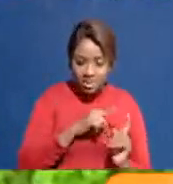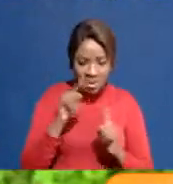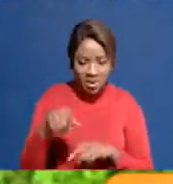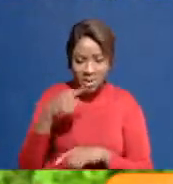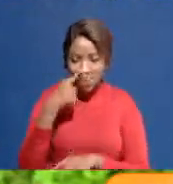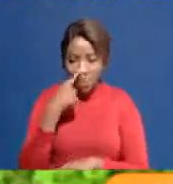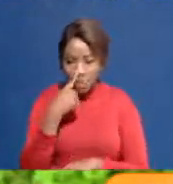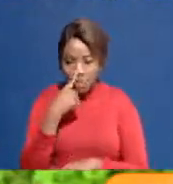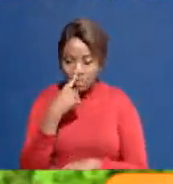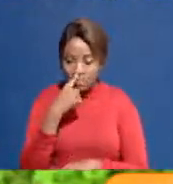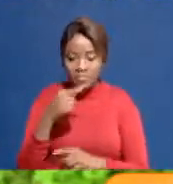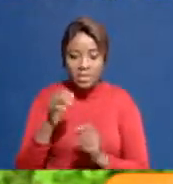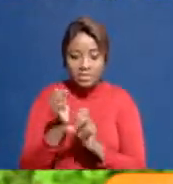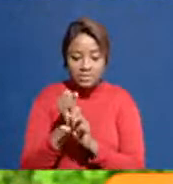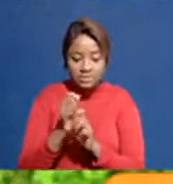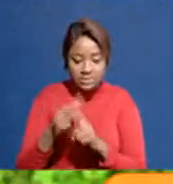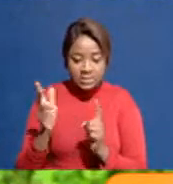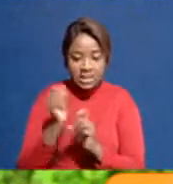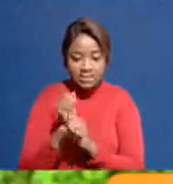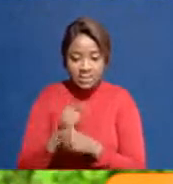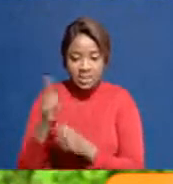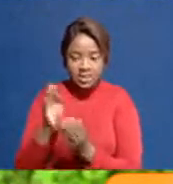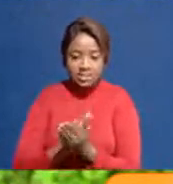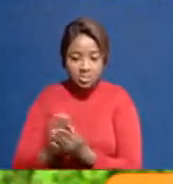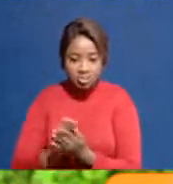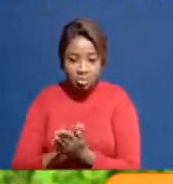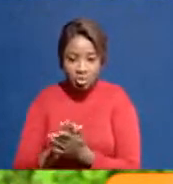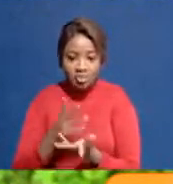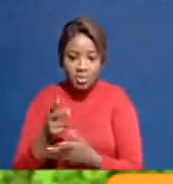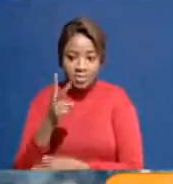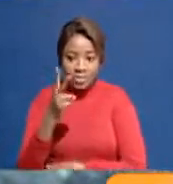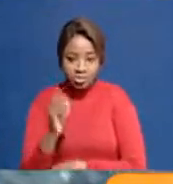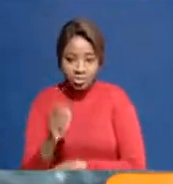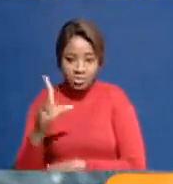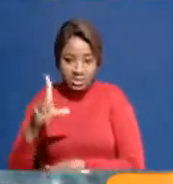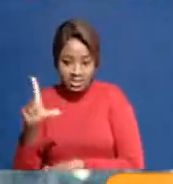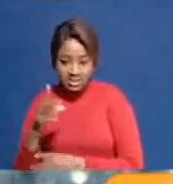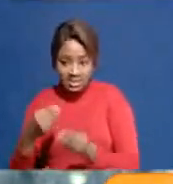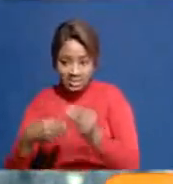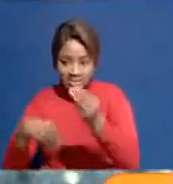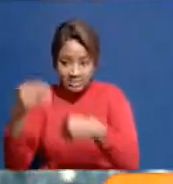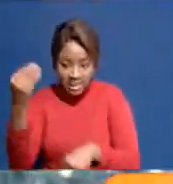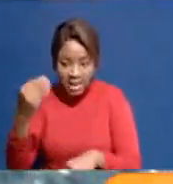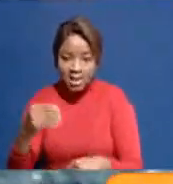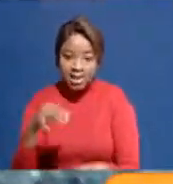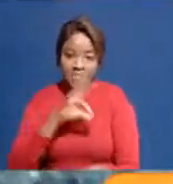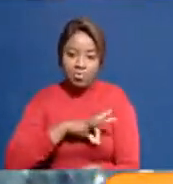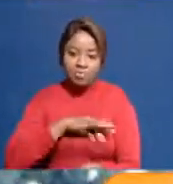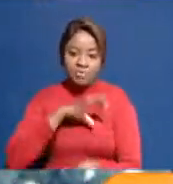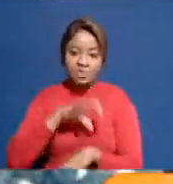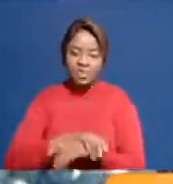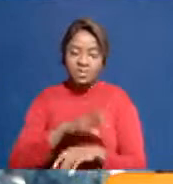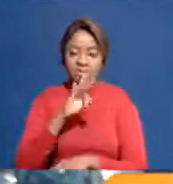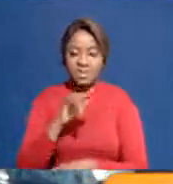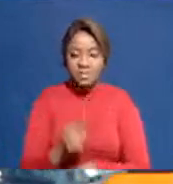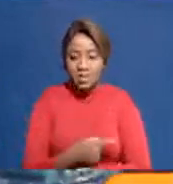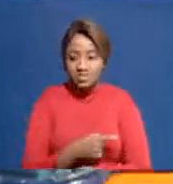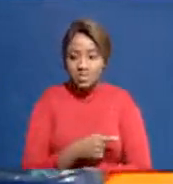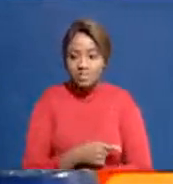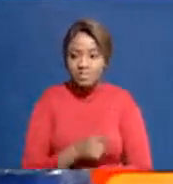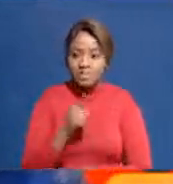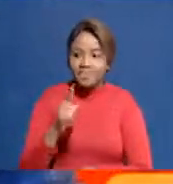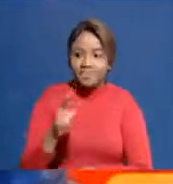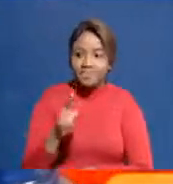Nikiunda 20 liters, ninauza 3,000. Anapotazama nyuma, anajivunia hatua ambazo amepiga